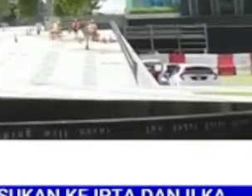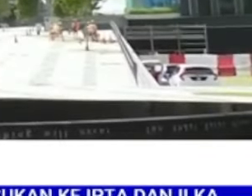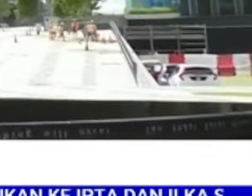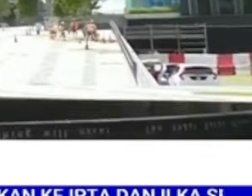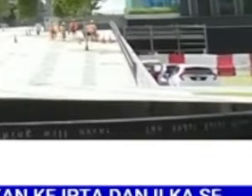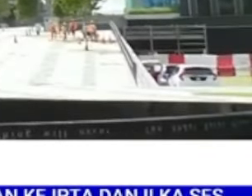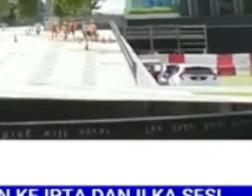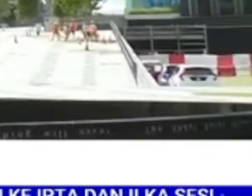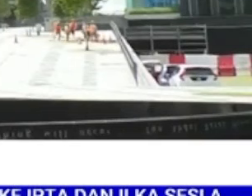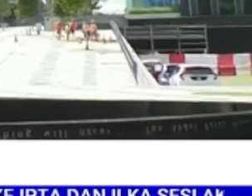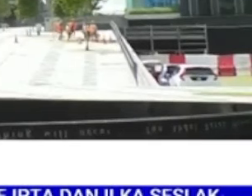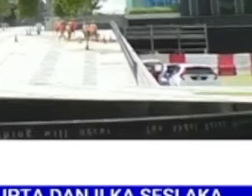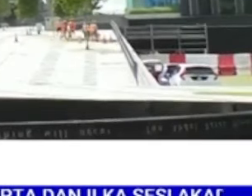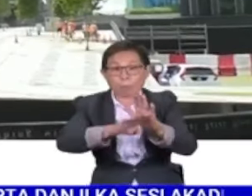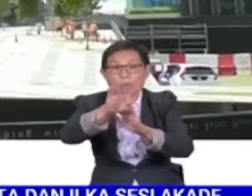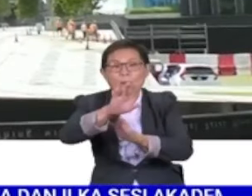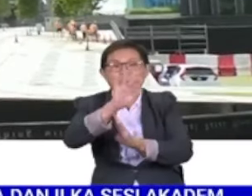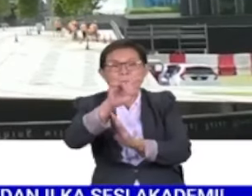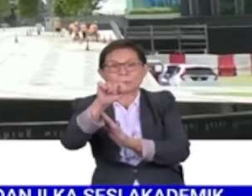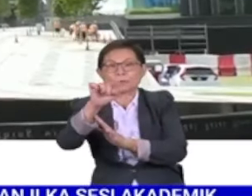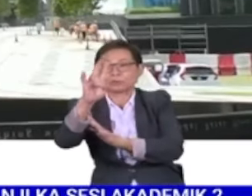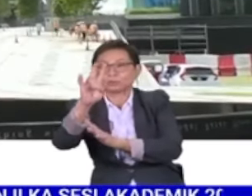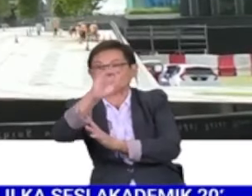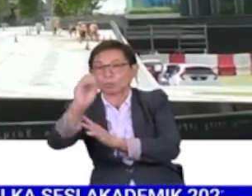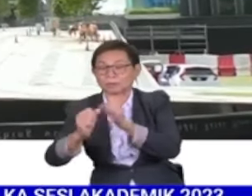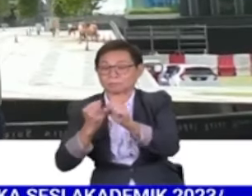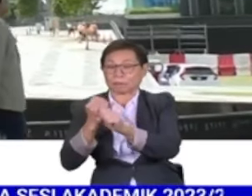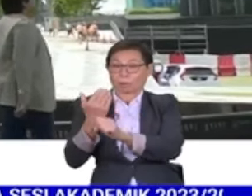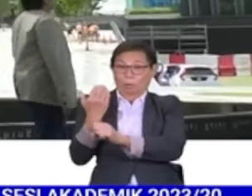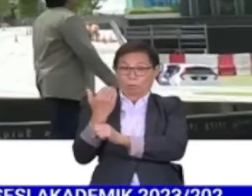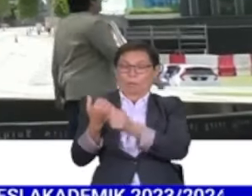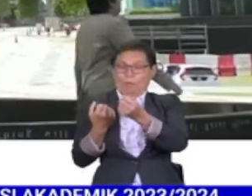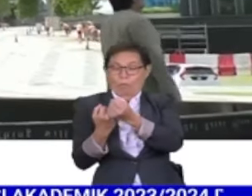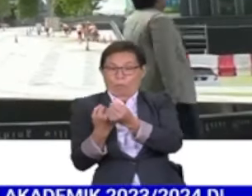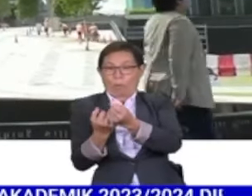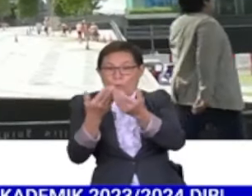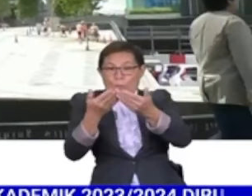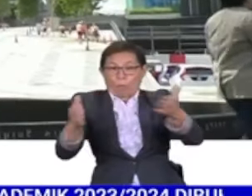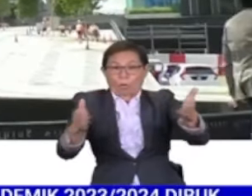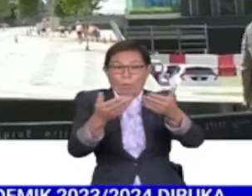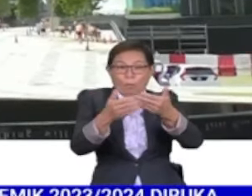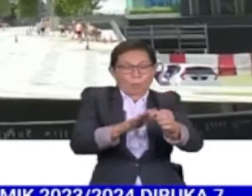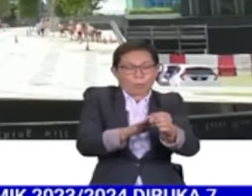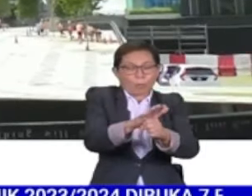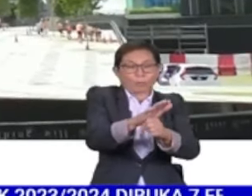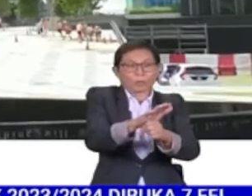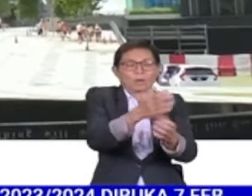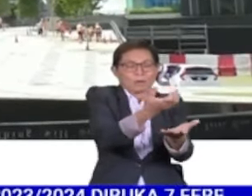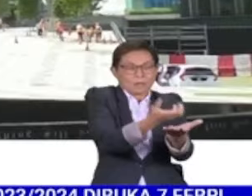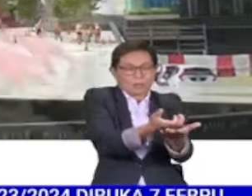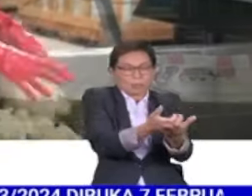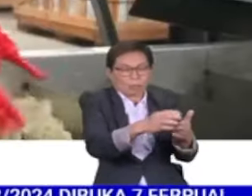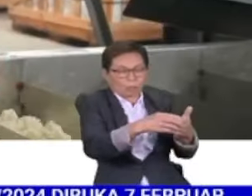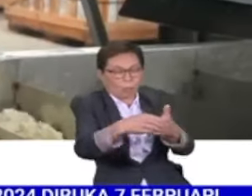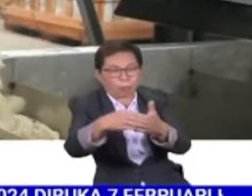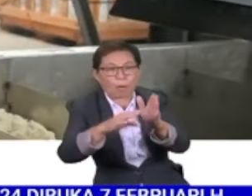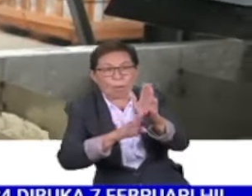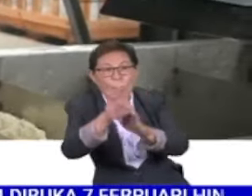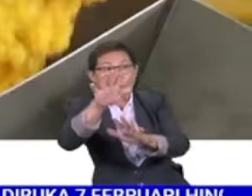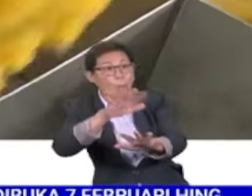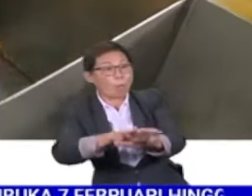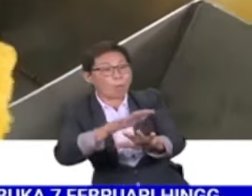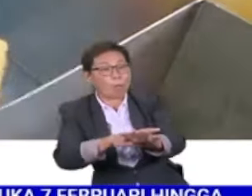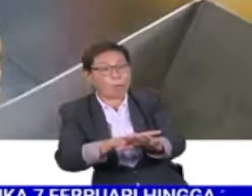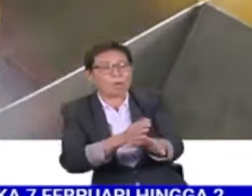Ekonomi Malaysia berkembang 8.7% tahun lalu disokong pembukaan penuh sektor ekonomi yang dipacu pertumbuhan